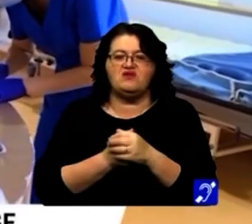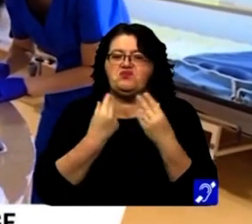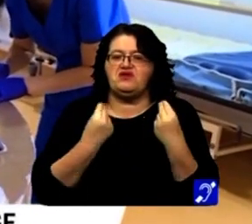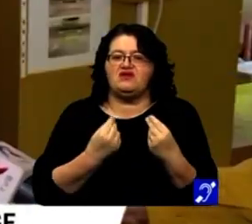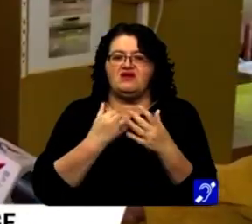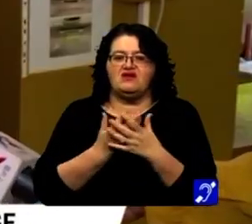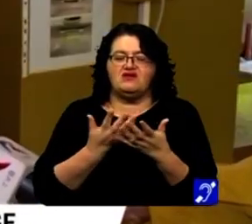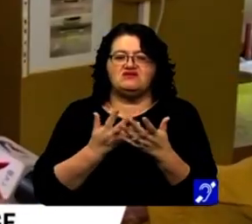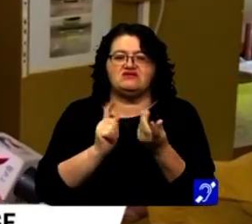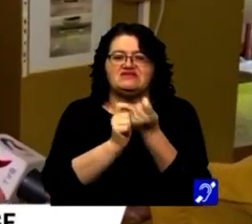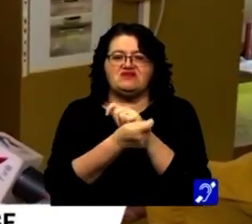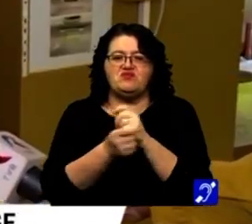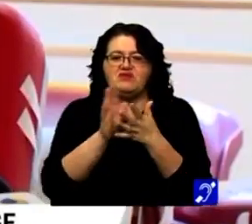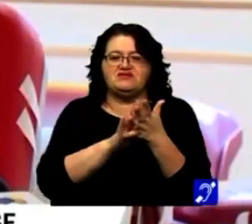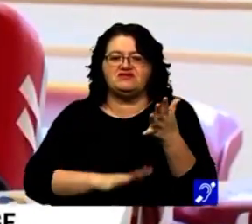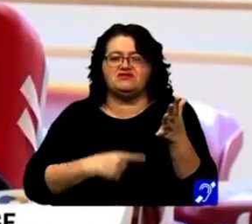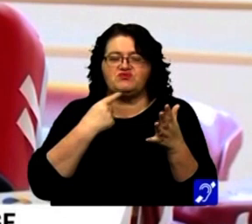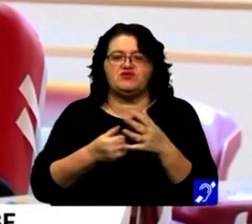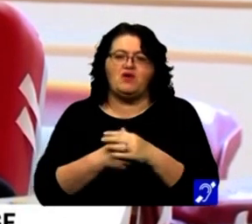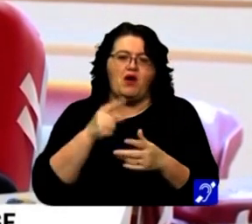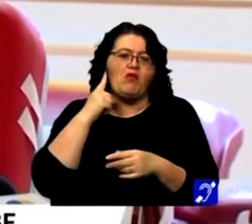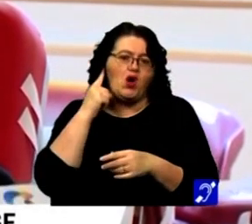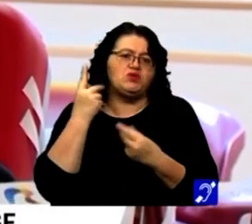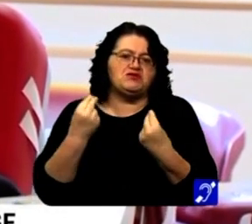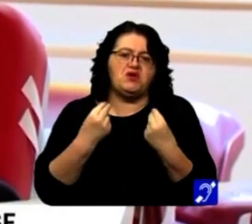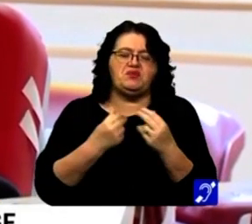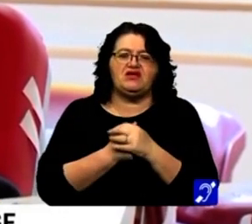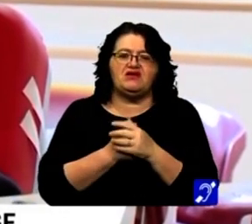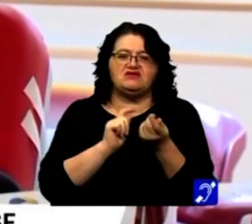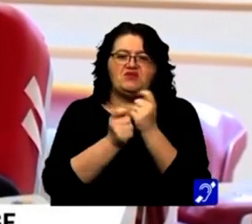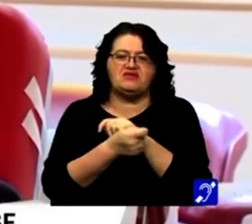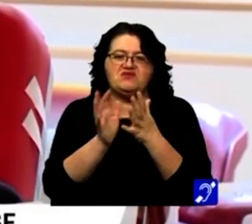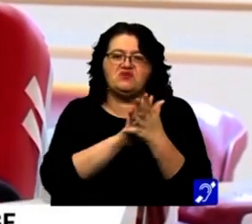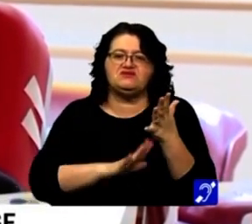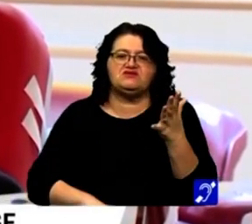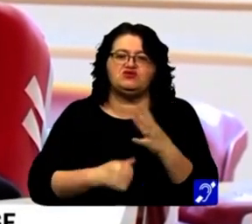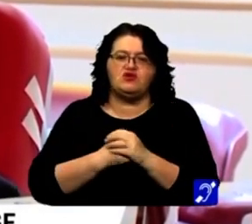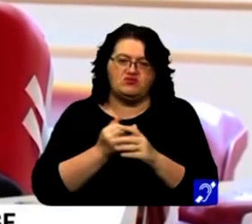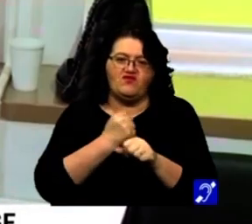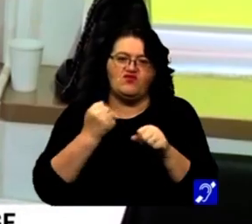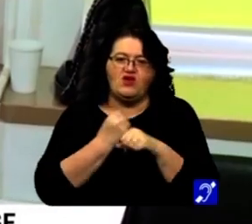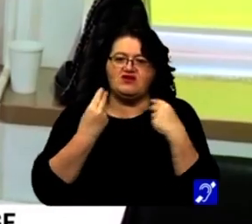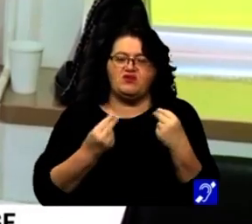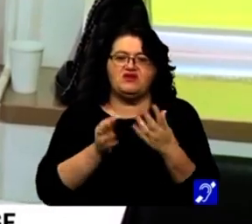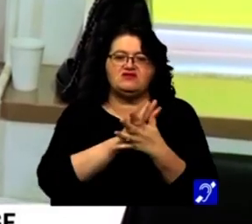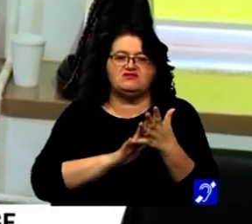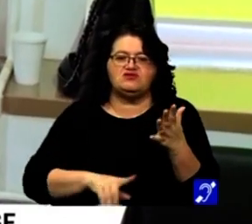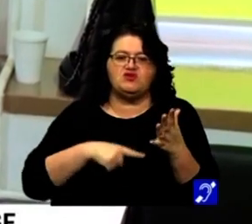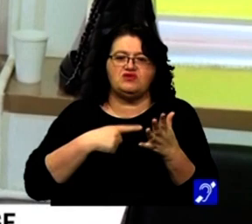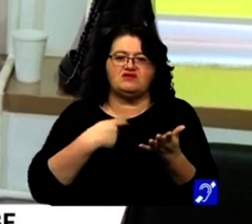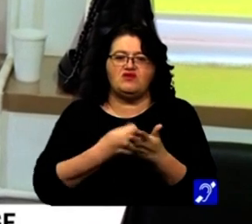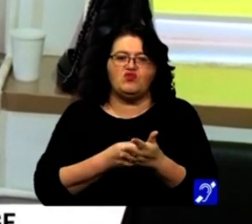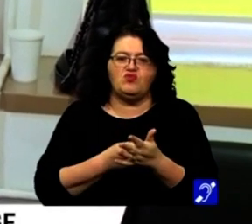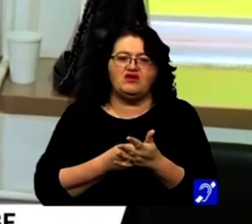bine să schimbăm sângele așa. Am auzit că e bine, că mai se schimbă sângele și ăsta, e foarte bine. Sângele nu este de